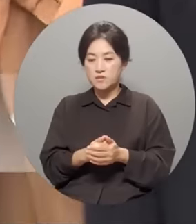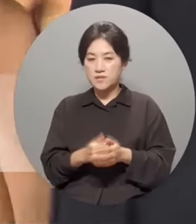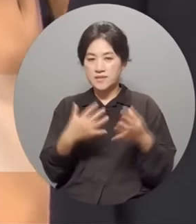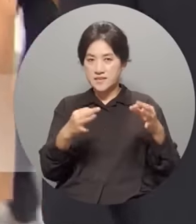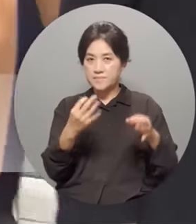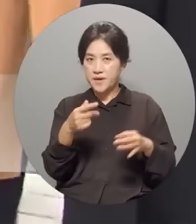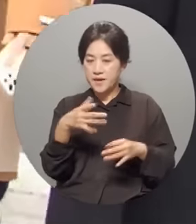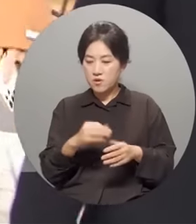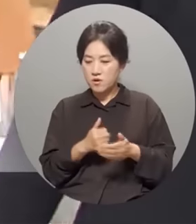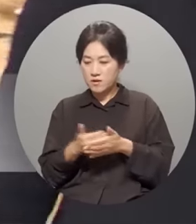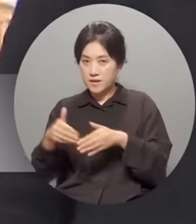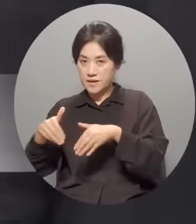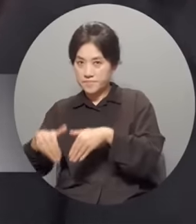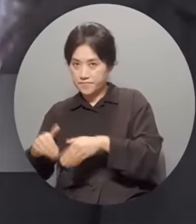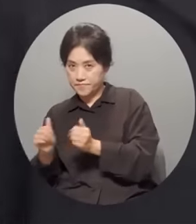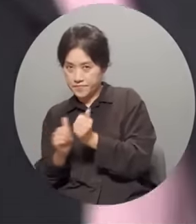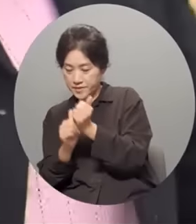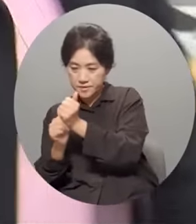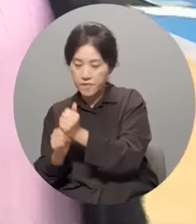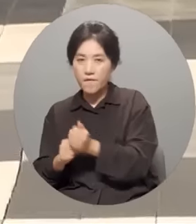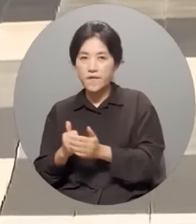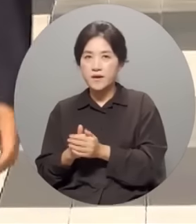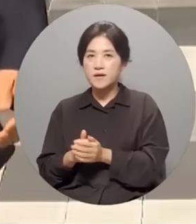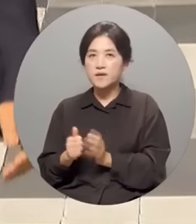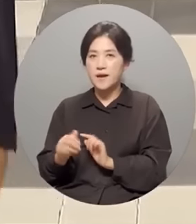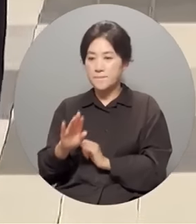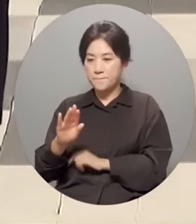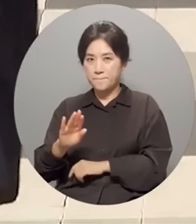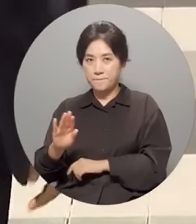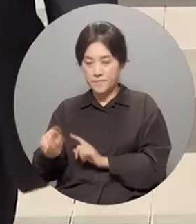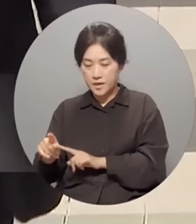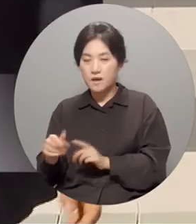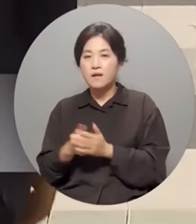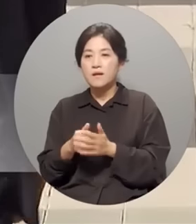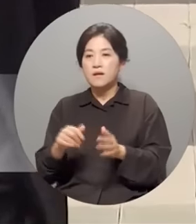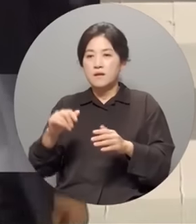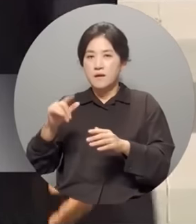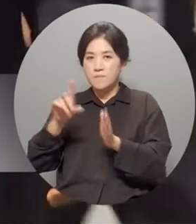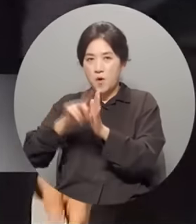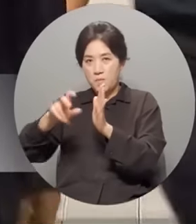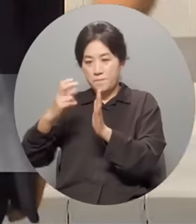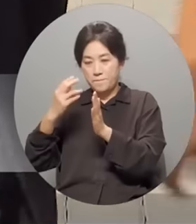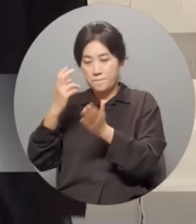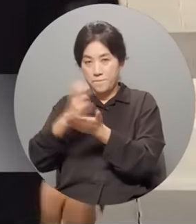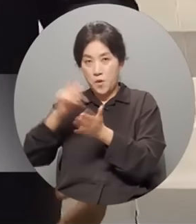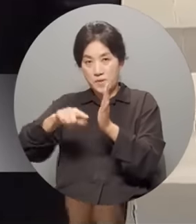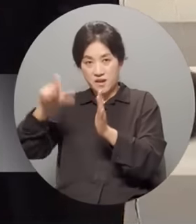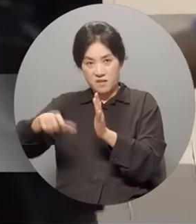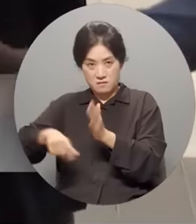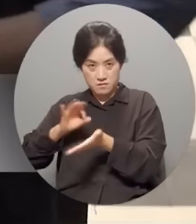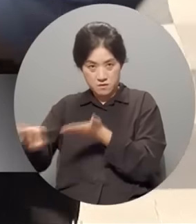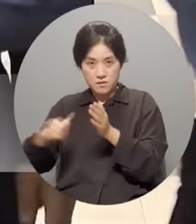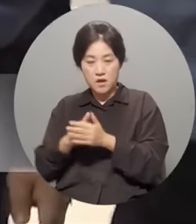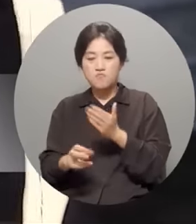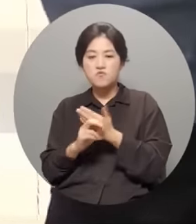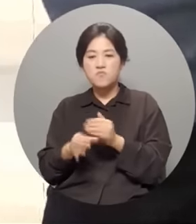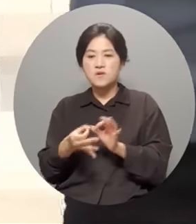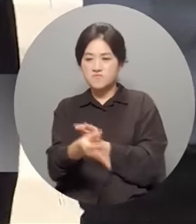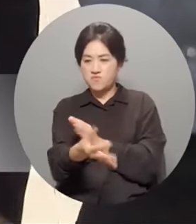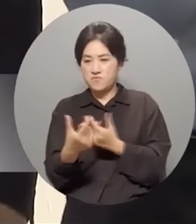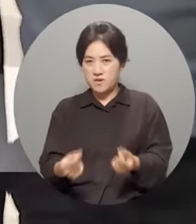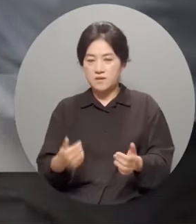씨가 경기도 법인카드로 결제했습니다. 검찰은 이를 공직선거법상 불법 기부행위로 보고 지난 2월 김